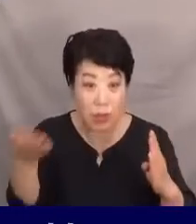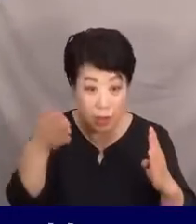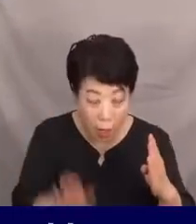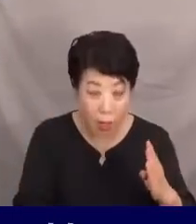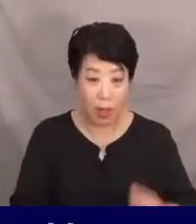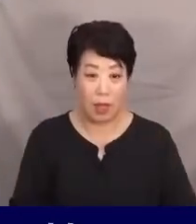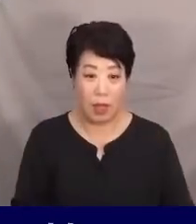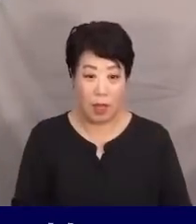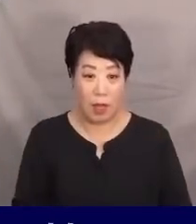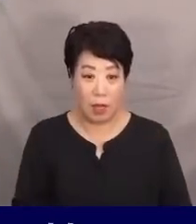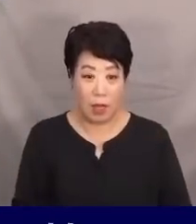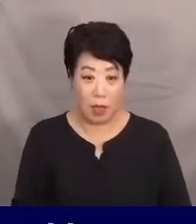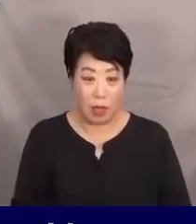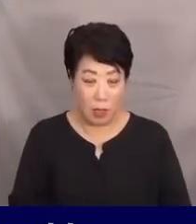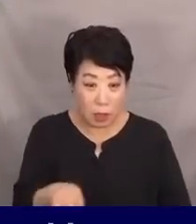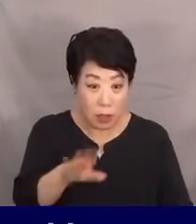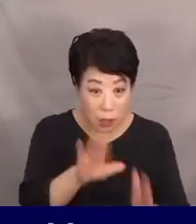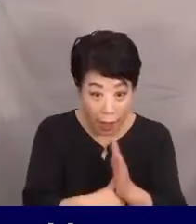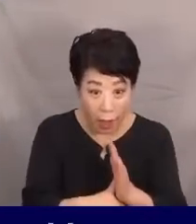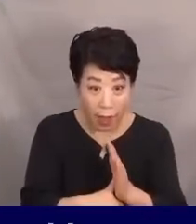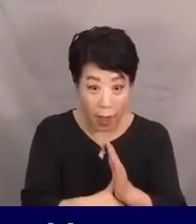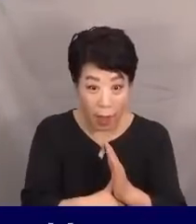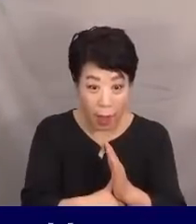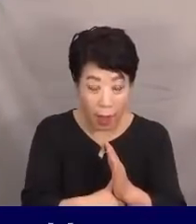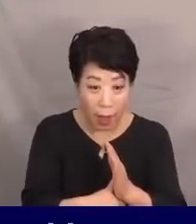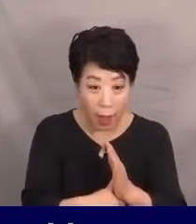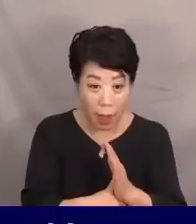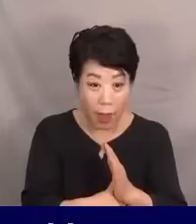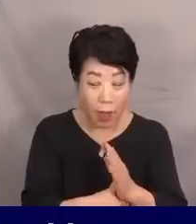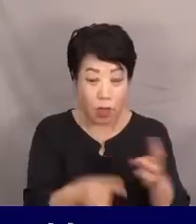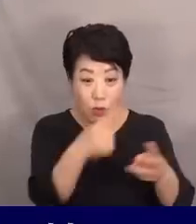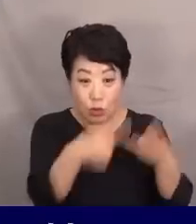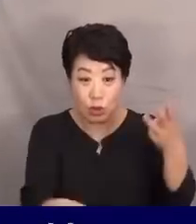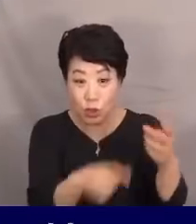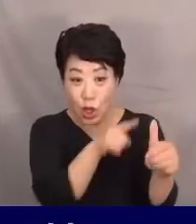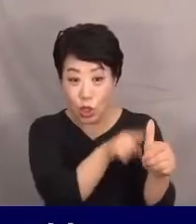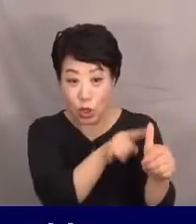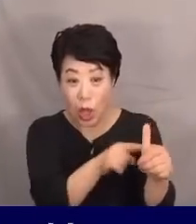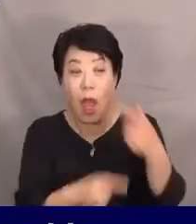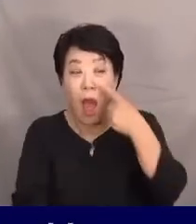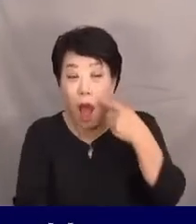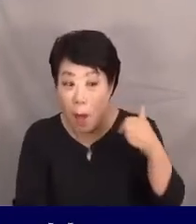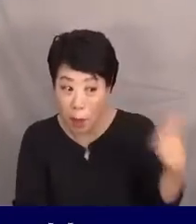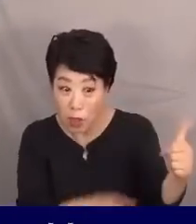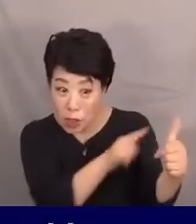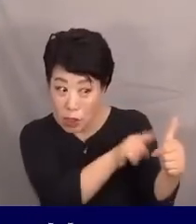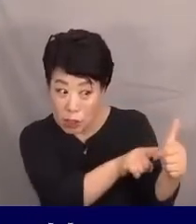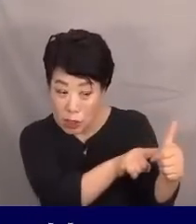제가 윤석열의 아버지 윤기중의 교육 방식대로